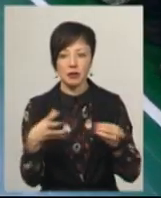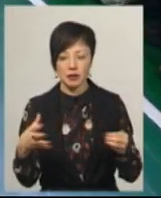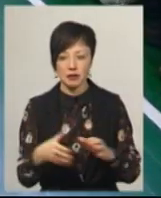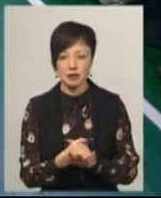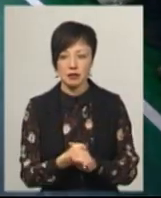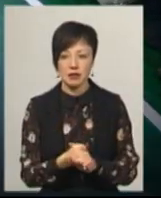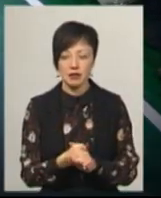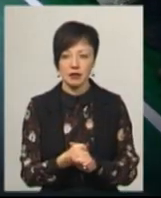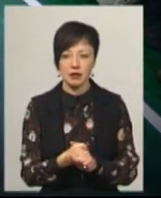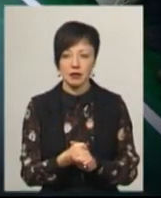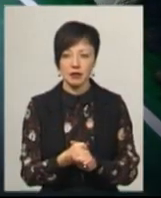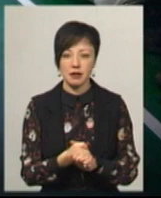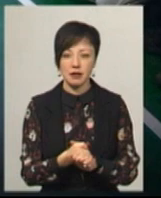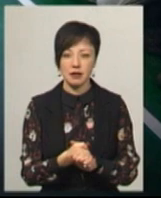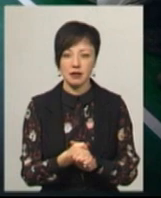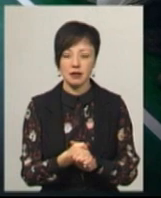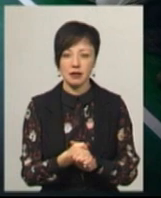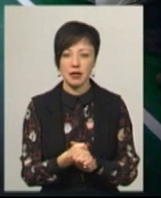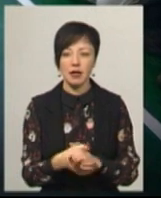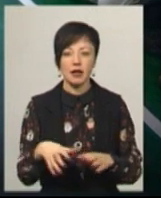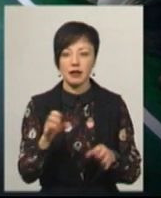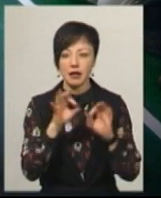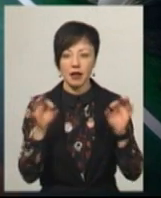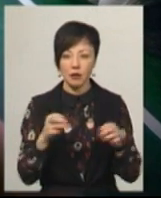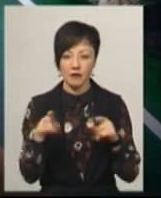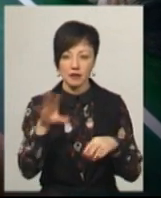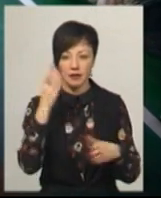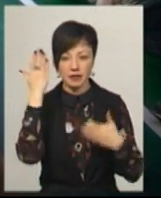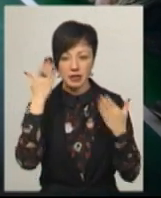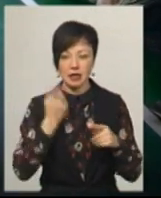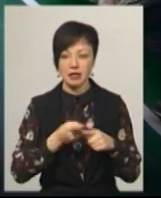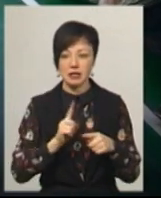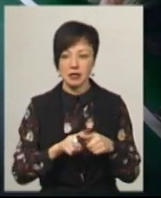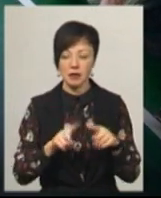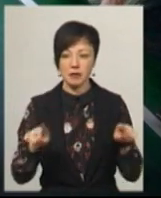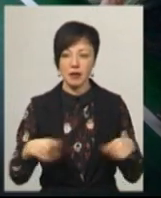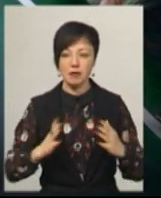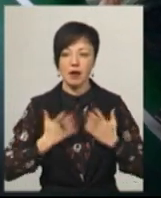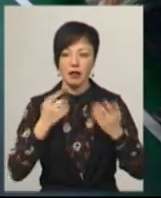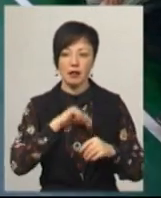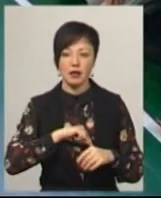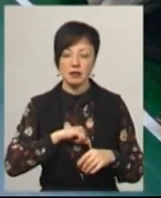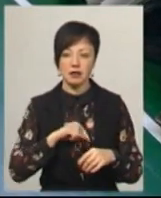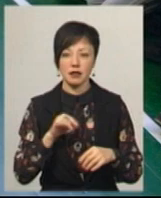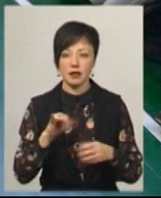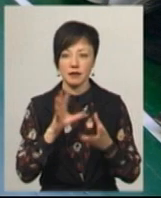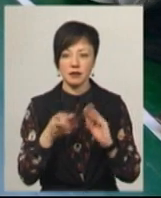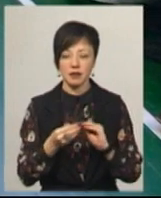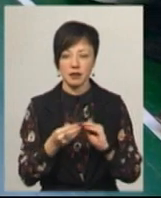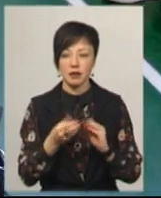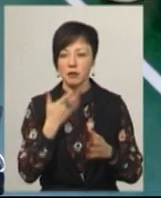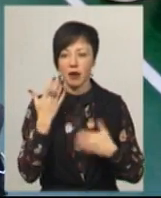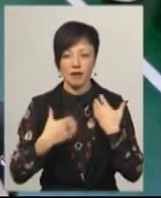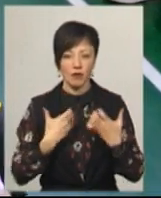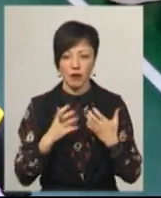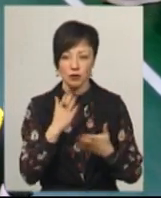Саме важкої, напевно, не було ніякої, тому що всі вони були дуже веселі. Це піднімало настрій, і немає взагалі хвилювання